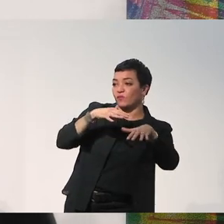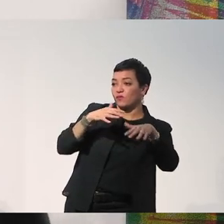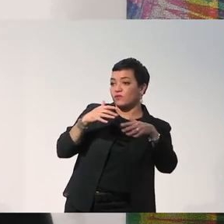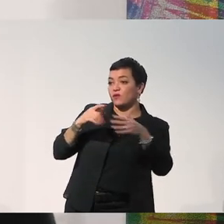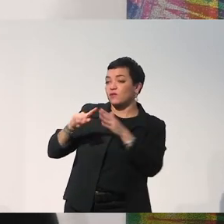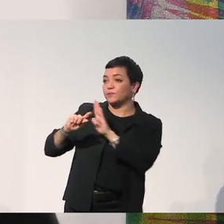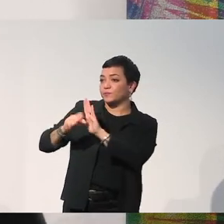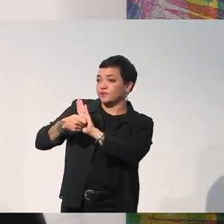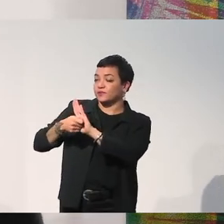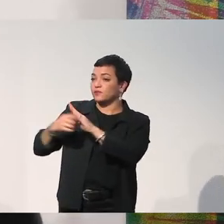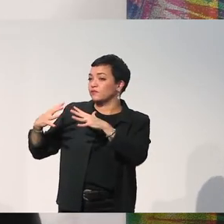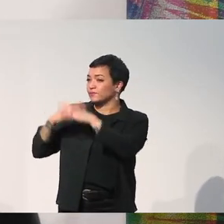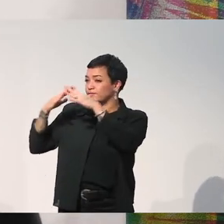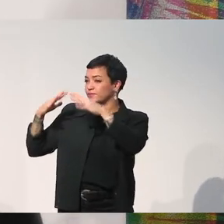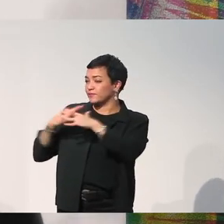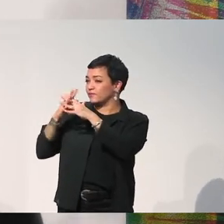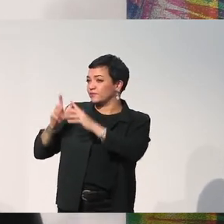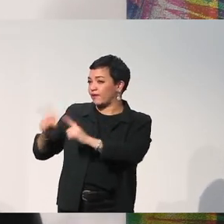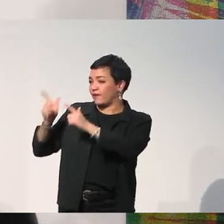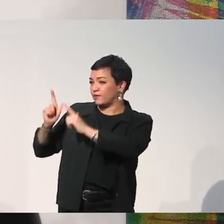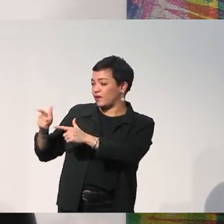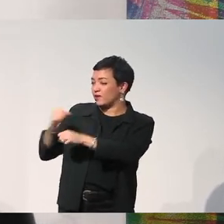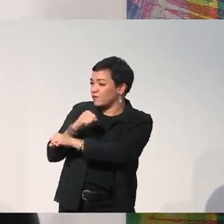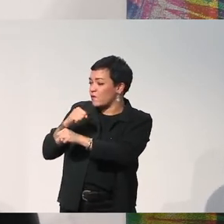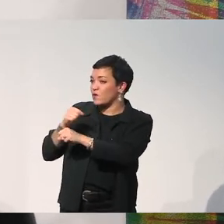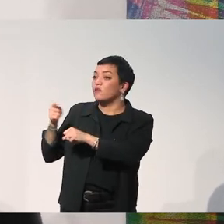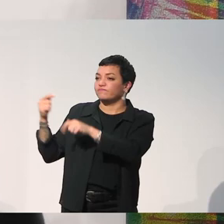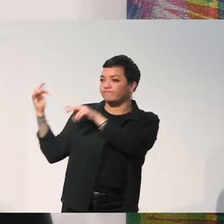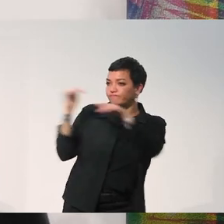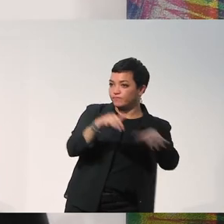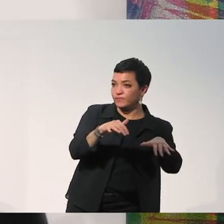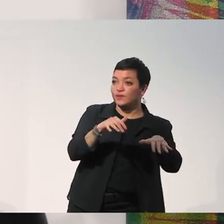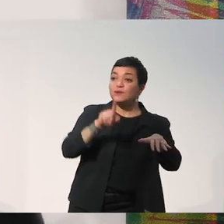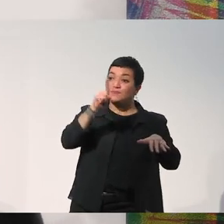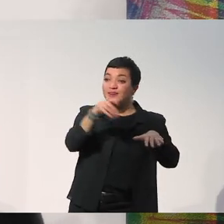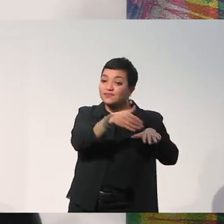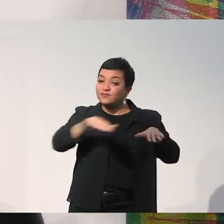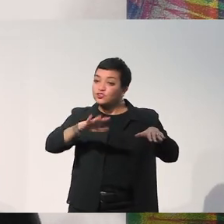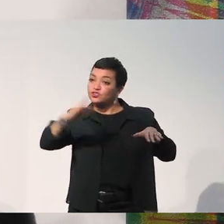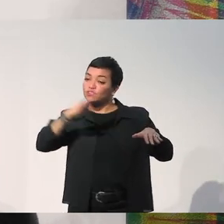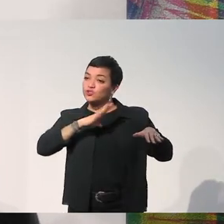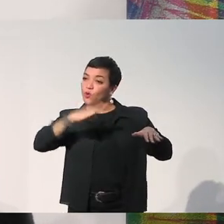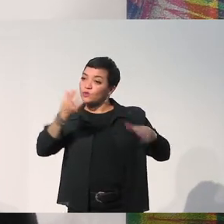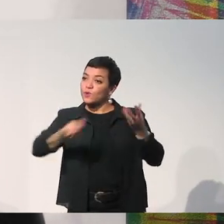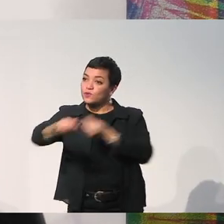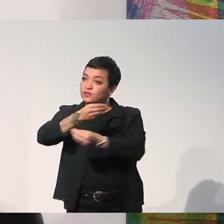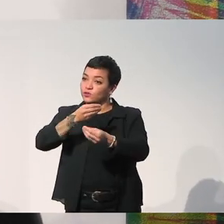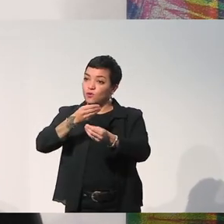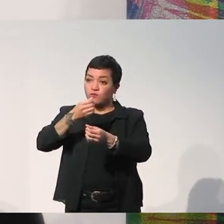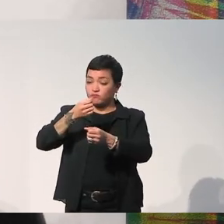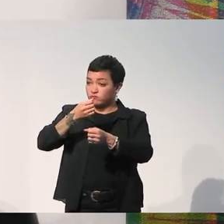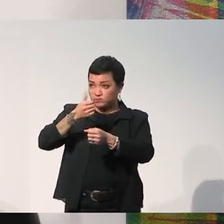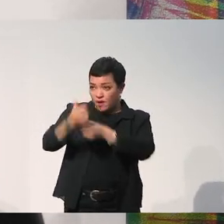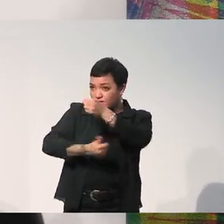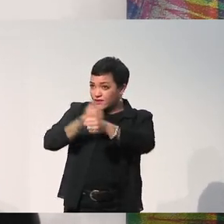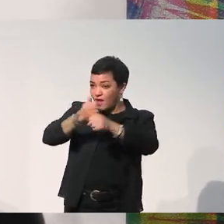pendant les épisodes de combats ou de batailles majeures. Mais il y avait aussi des gens qui habitaient à l'année, comme c'était mon cas, en fait. On était une poignée de familles qui